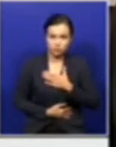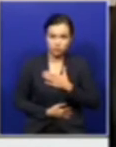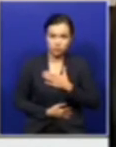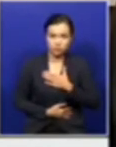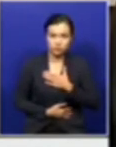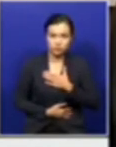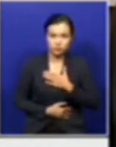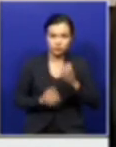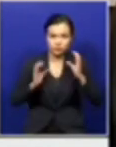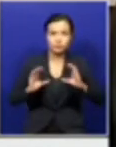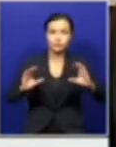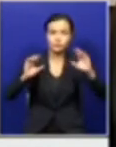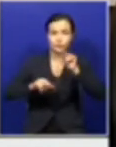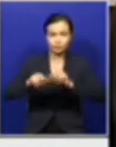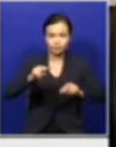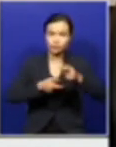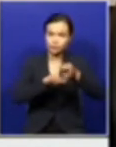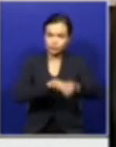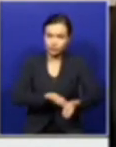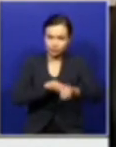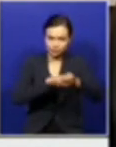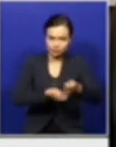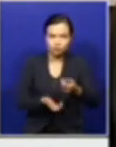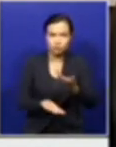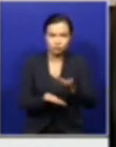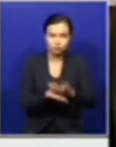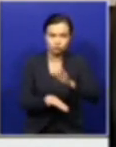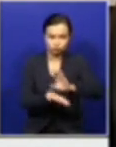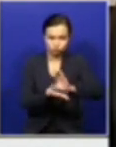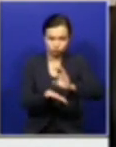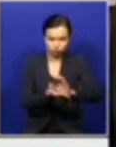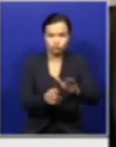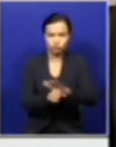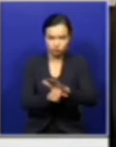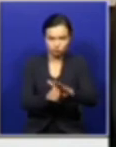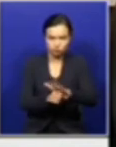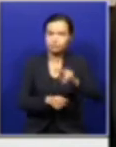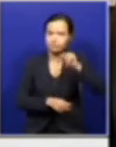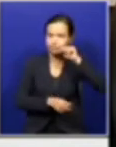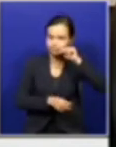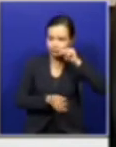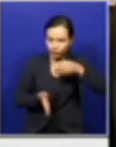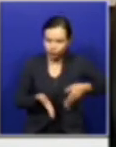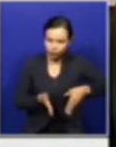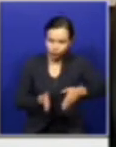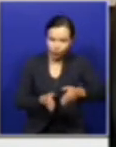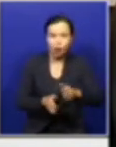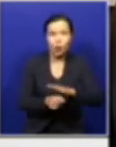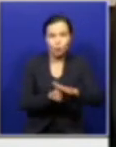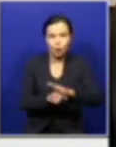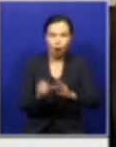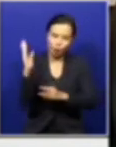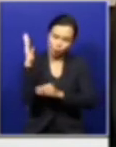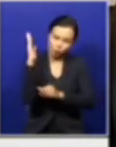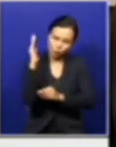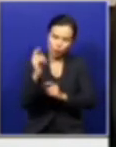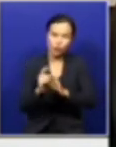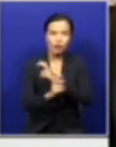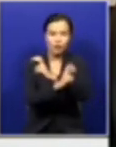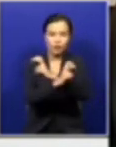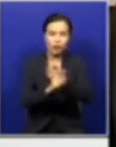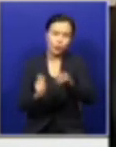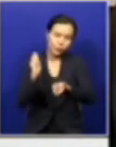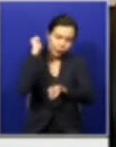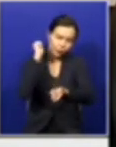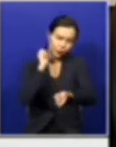ารัฐบาลต้องดูแลเกษตรกรนะครับต้องหาทุนให้พอต้องหาน้ำให้พอปุ๋ยยาราคาต้องถูกนะครับ